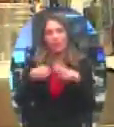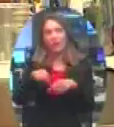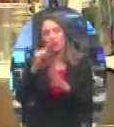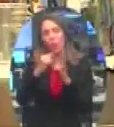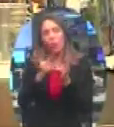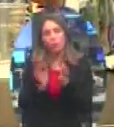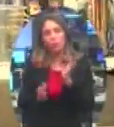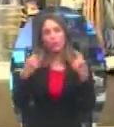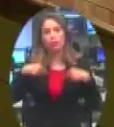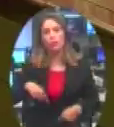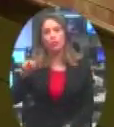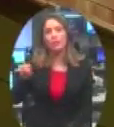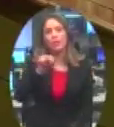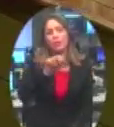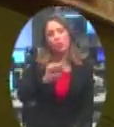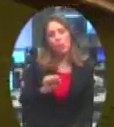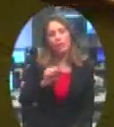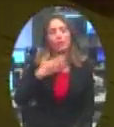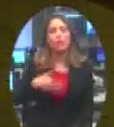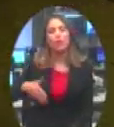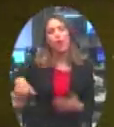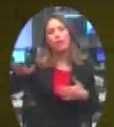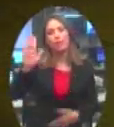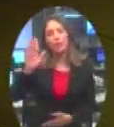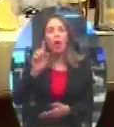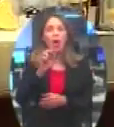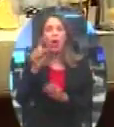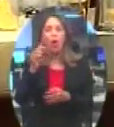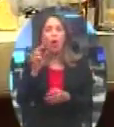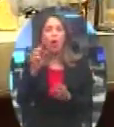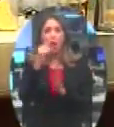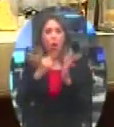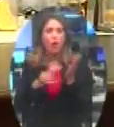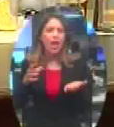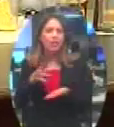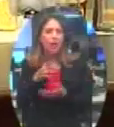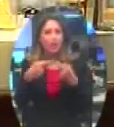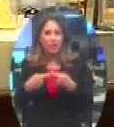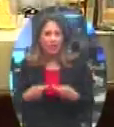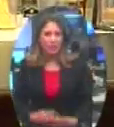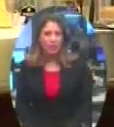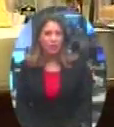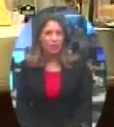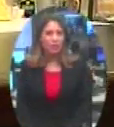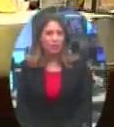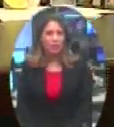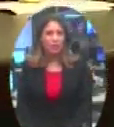ביקש להצביע בקריאה ראשונה על החוק להדחת חברי כנסת. לא יכול להיות!